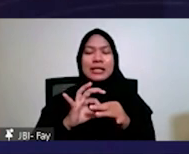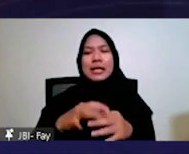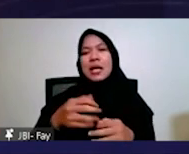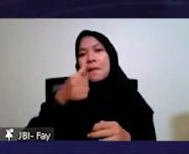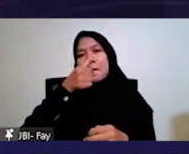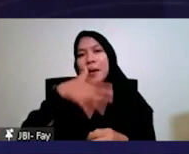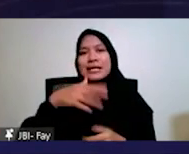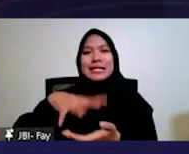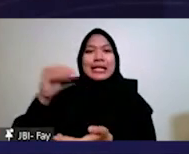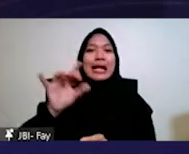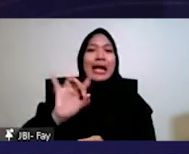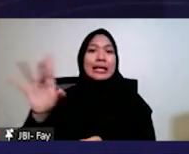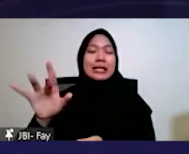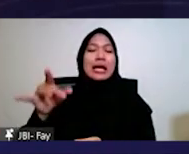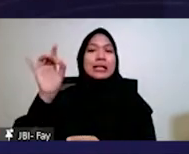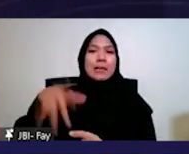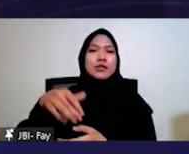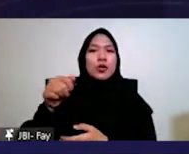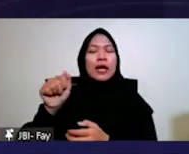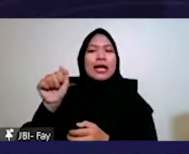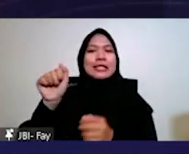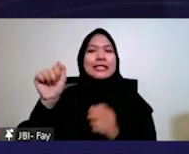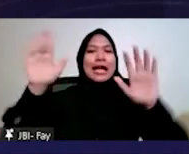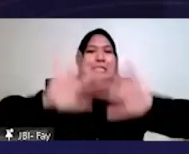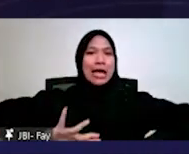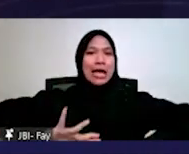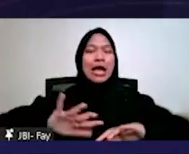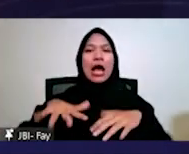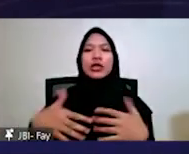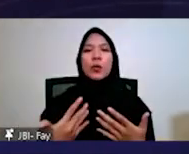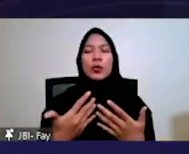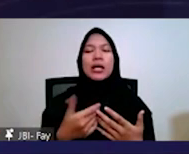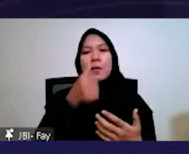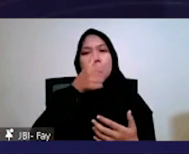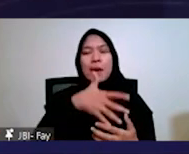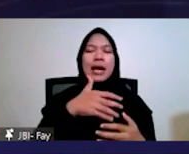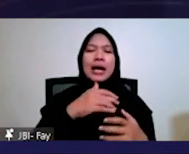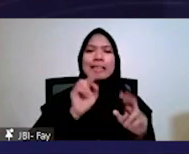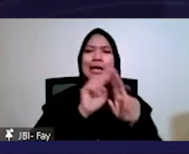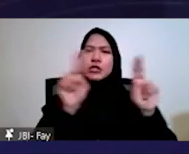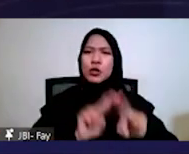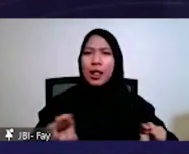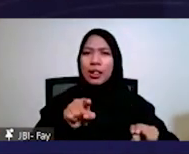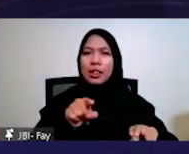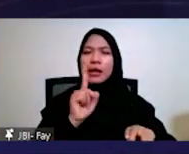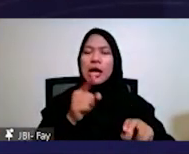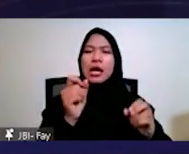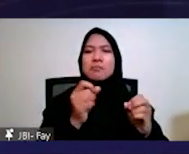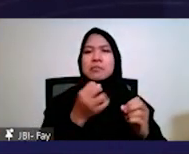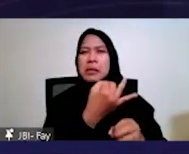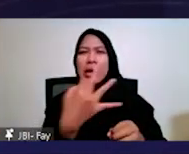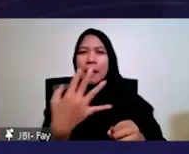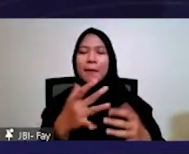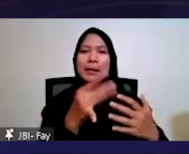lain termasuk di bawah ASEAN maupun Bang i-poin.net International settlements Ada sejumlah pilihan platform